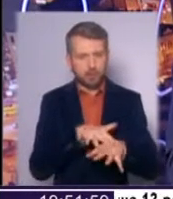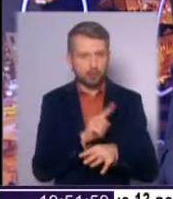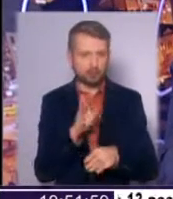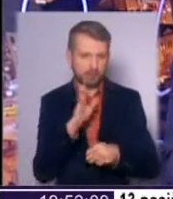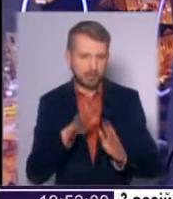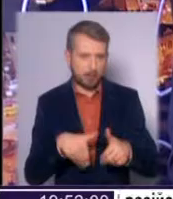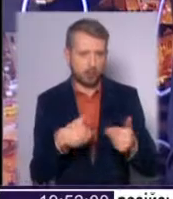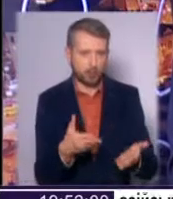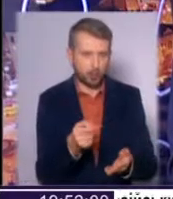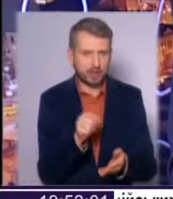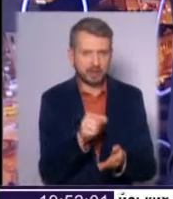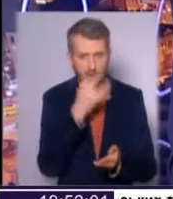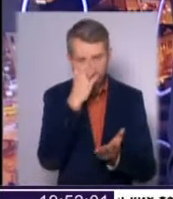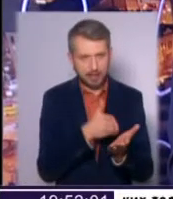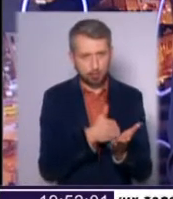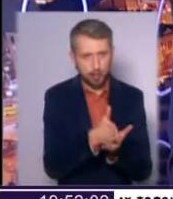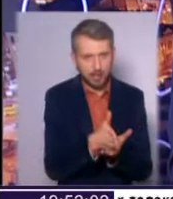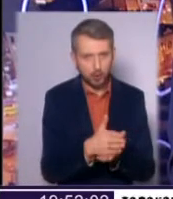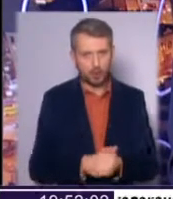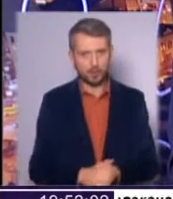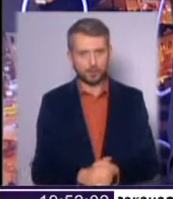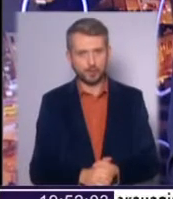із цією ідеологією.